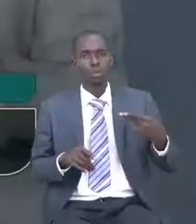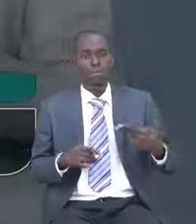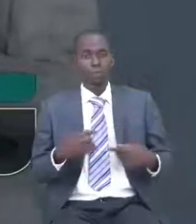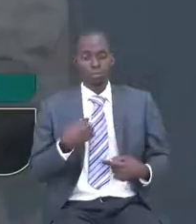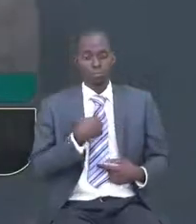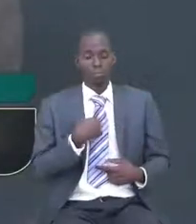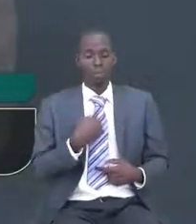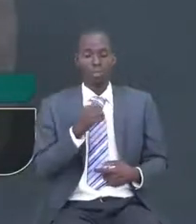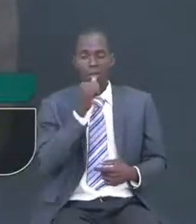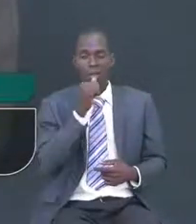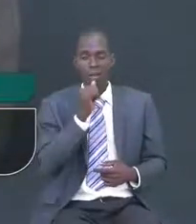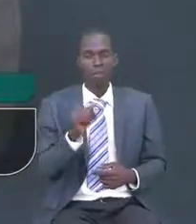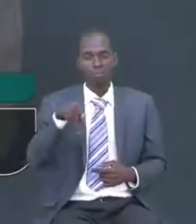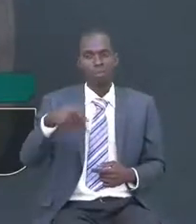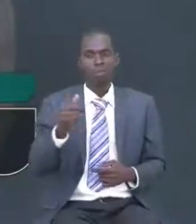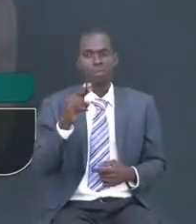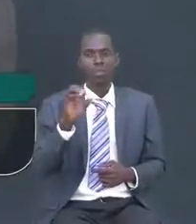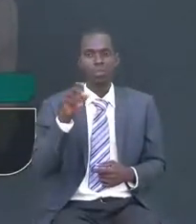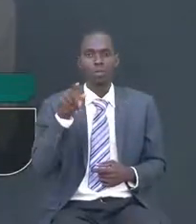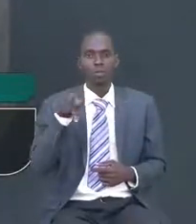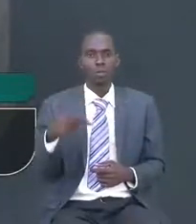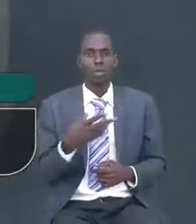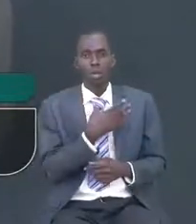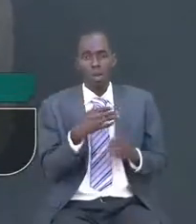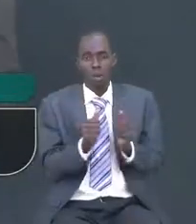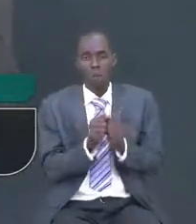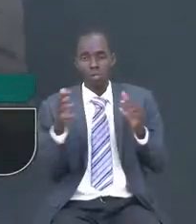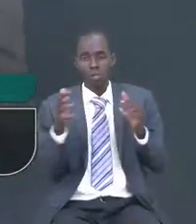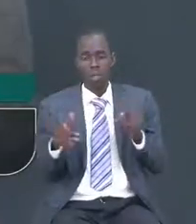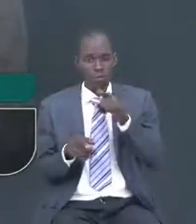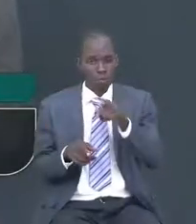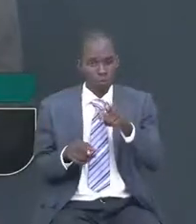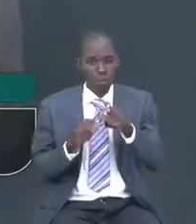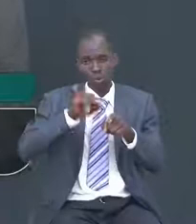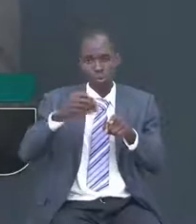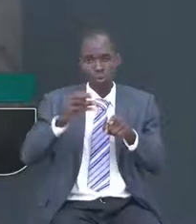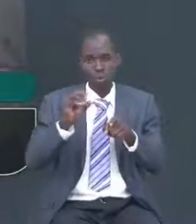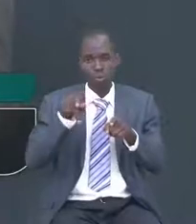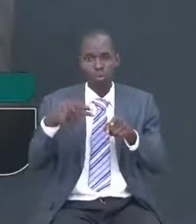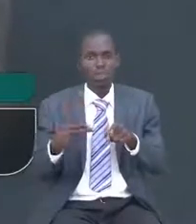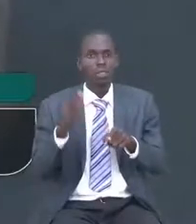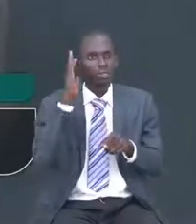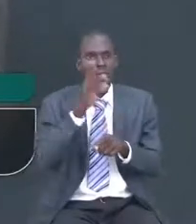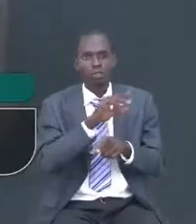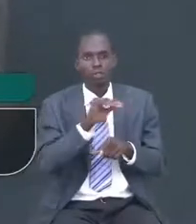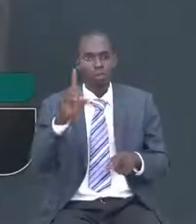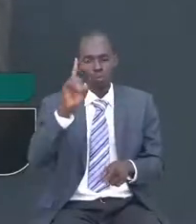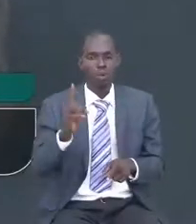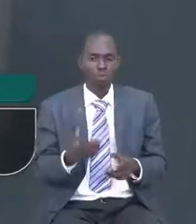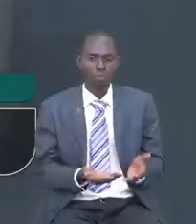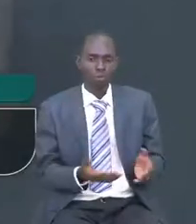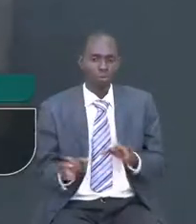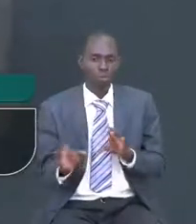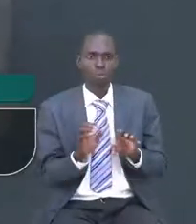Il dit encore à Joseph, je suis Pharaon et sans toi personne ne lèvera la main ni le pied dans tout